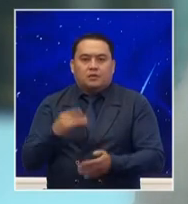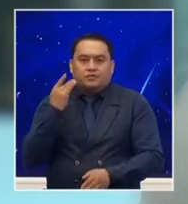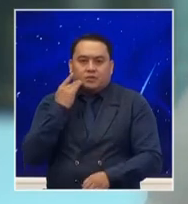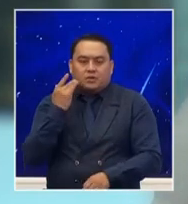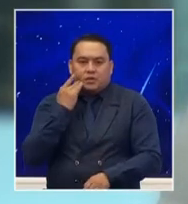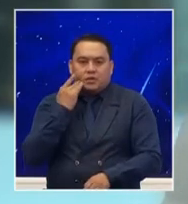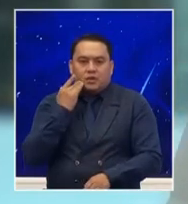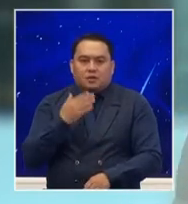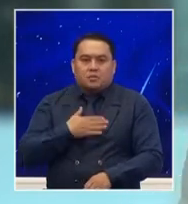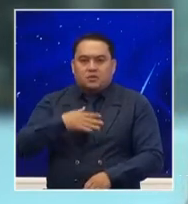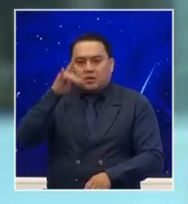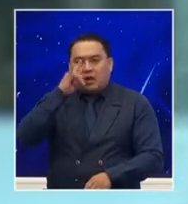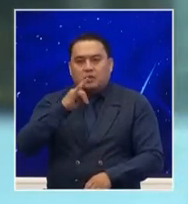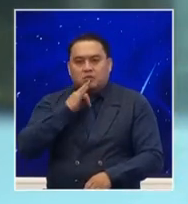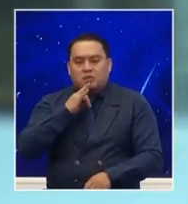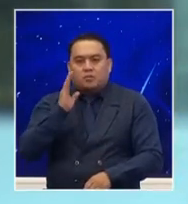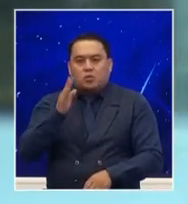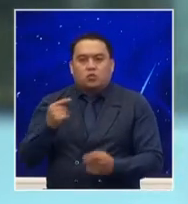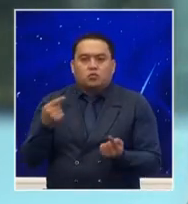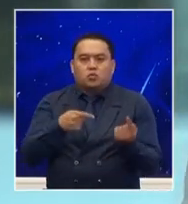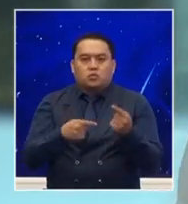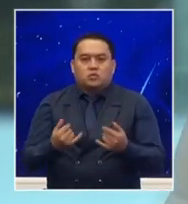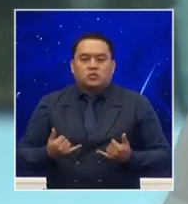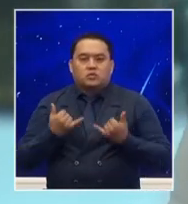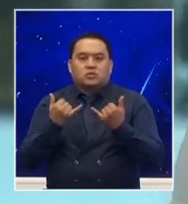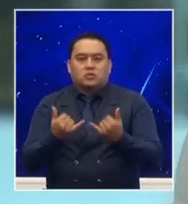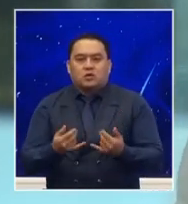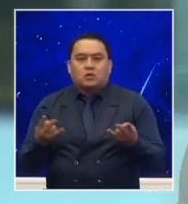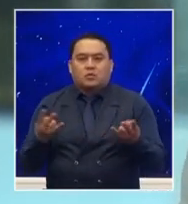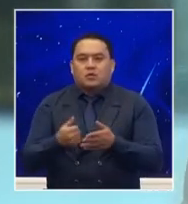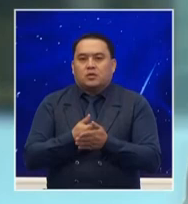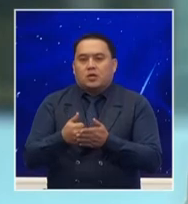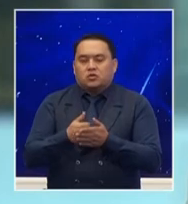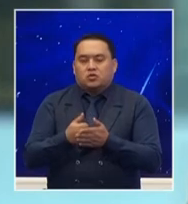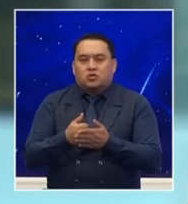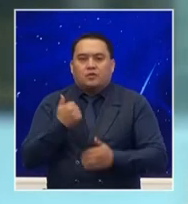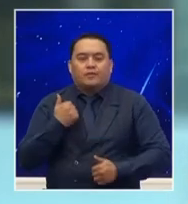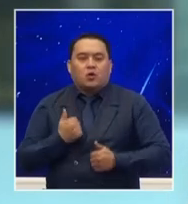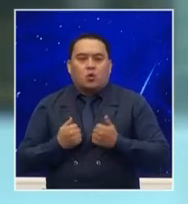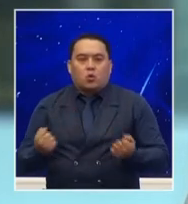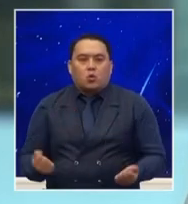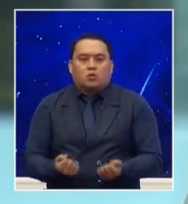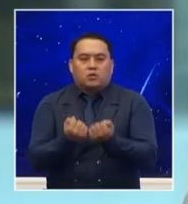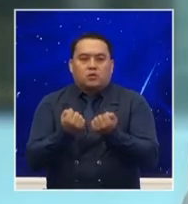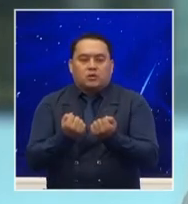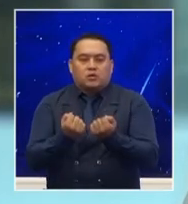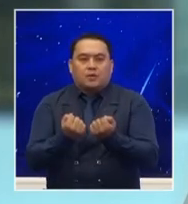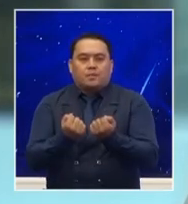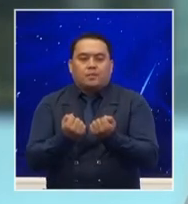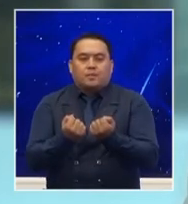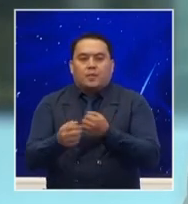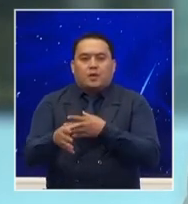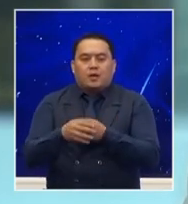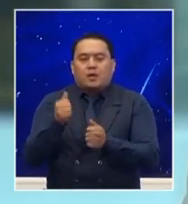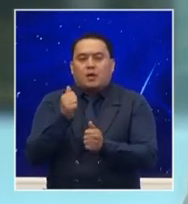бәріміз қазақ болып сыйластықта болайық, бір-біріміздің жетістіктерімізді әр қарай көтере білейік, әр